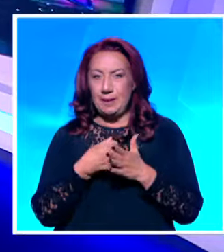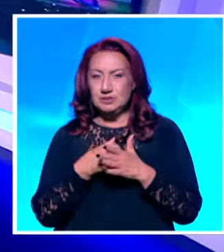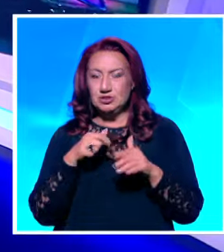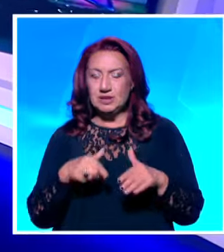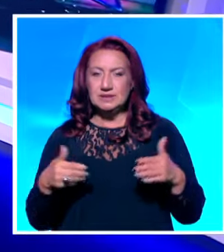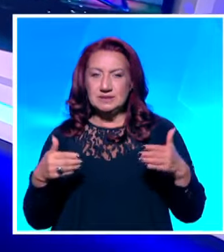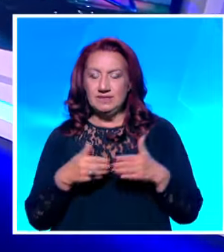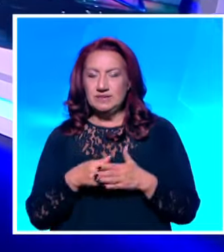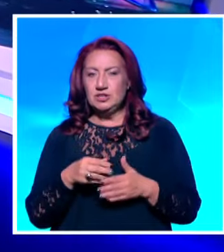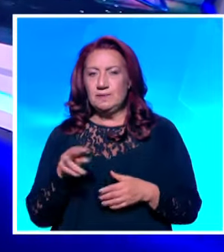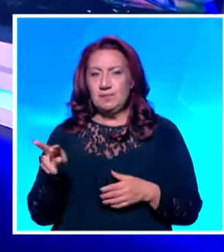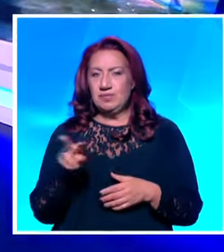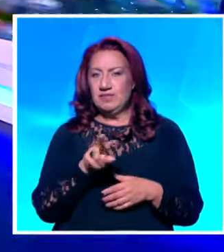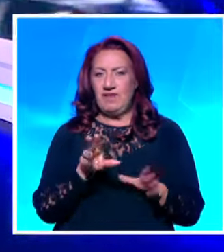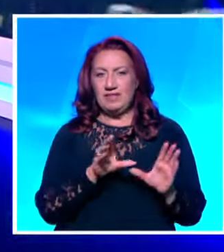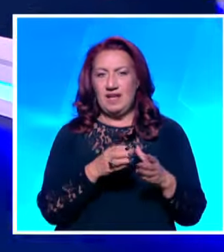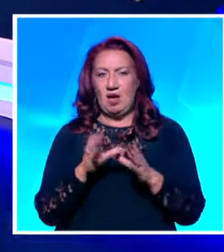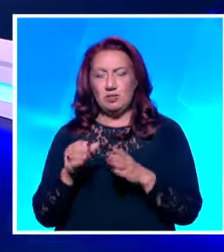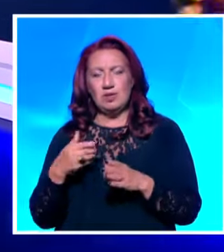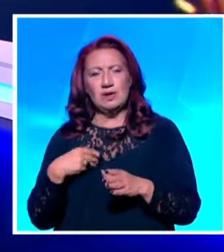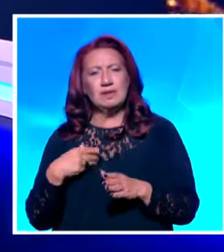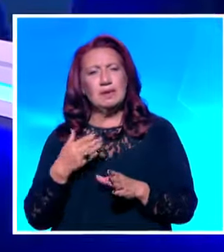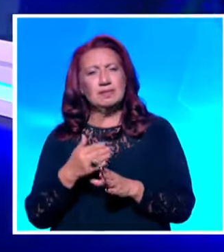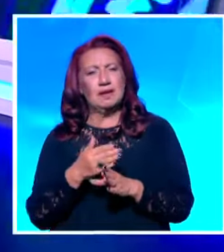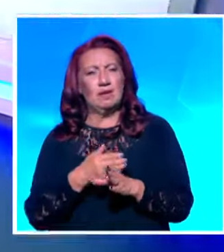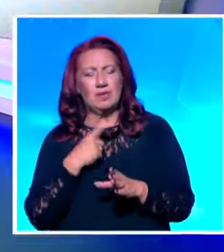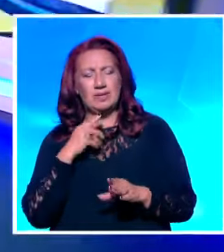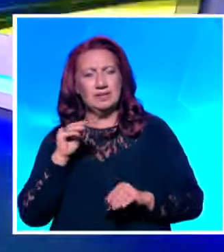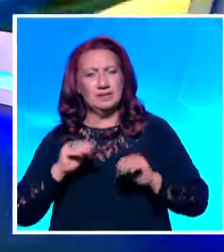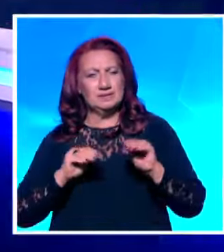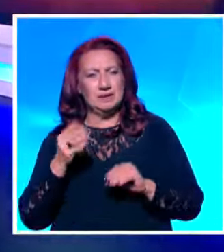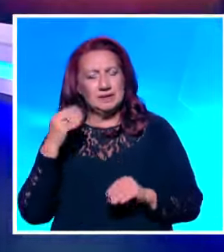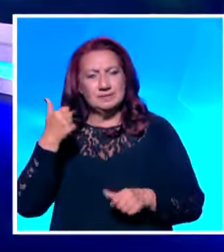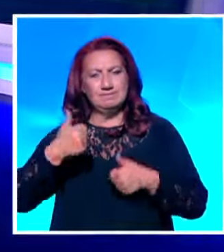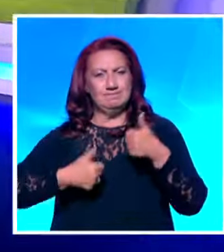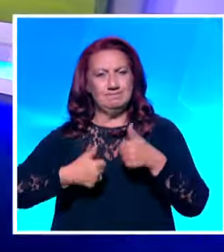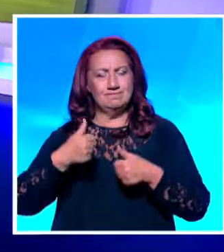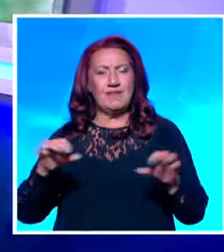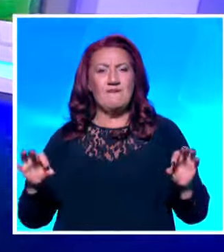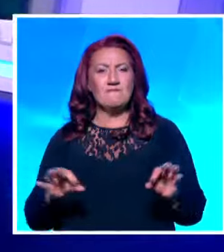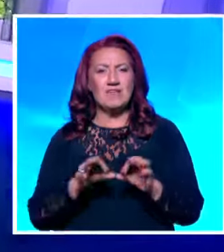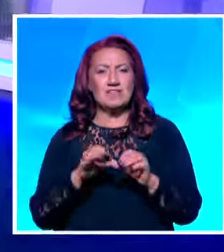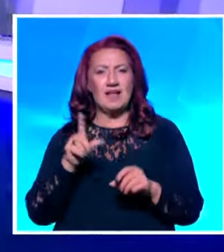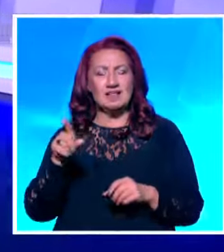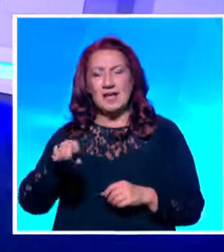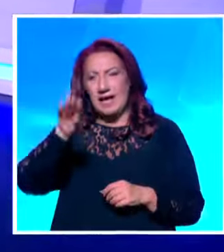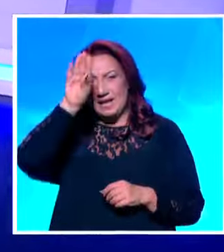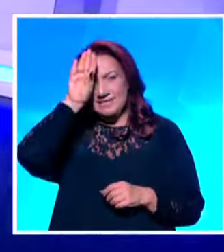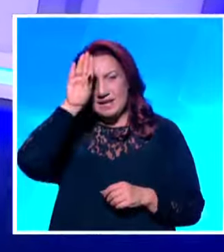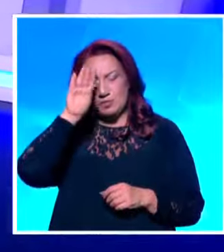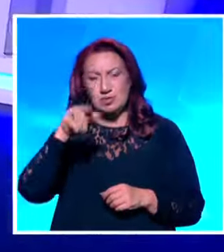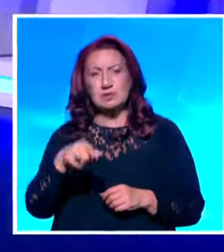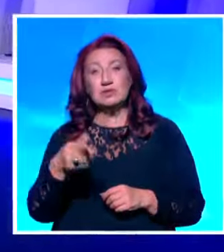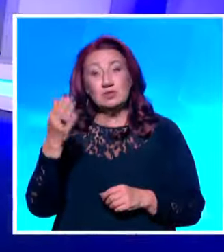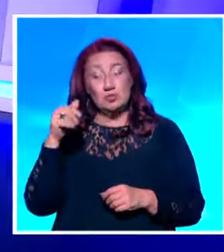отбора имат сметки за уреждане, след като преди година и 3 месеца си оспорваха трофея на финал в Истанбул. Тогава гражданите излъгаха италианския си съперник,